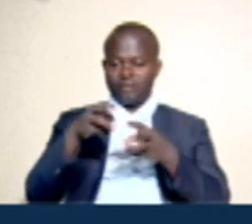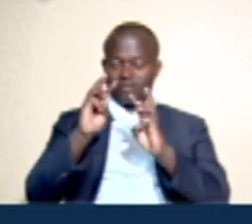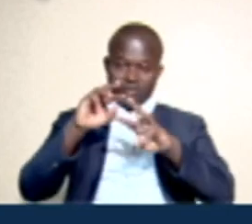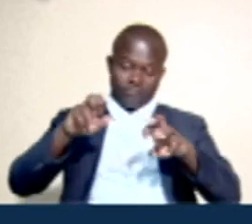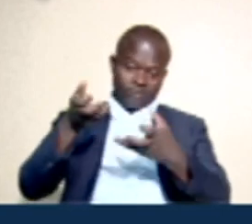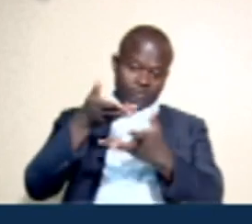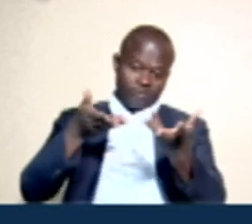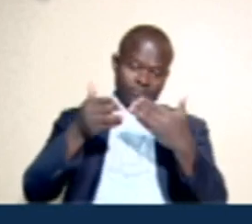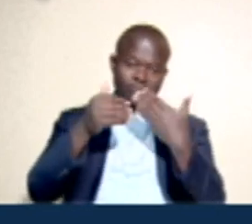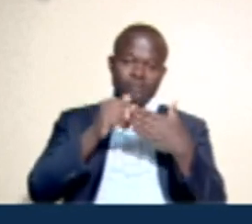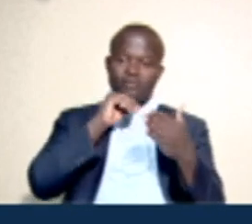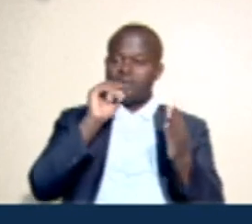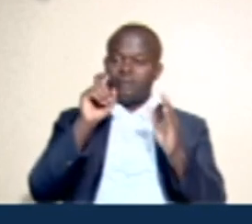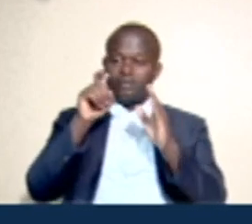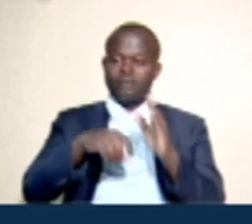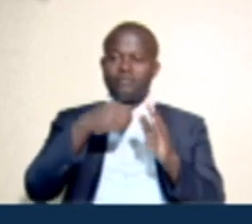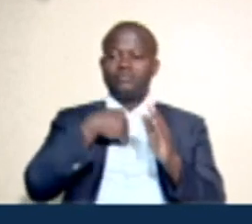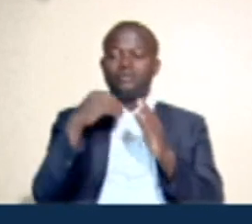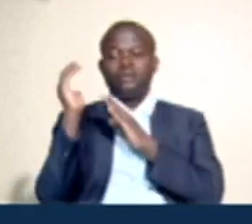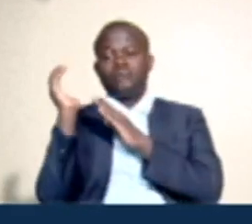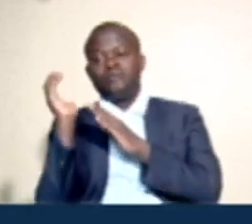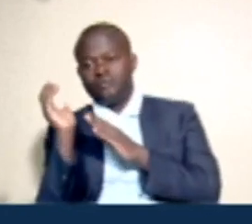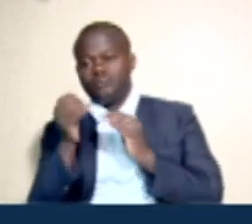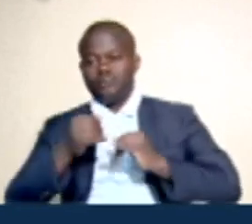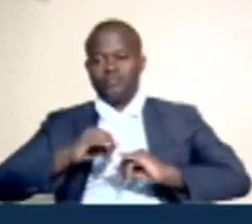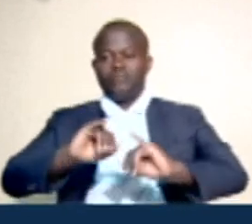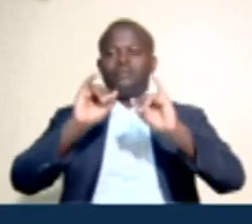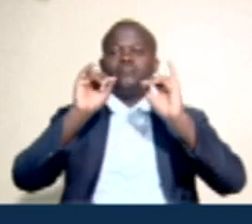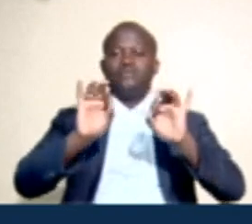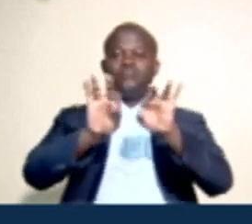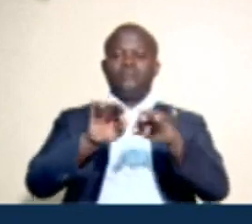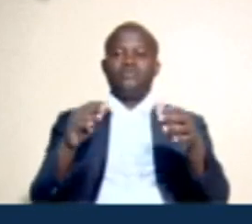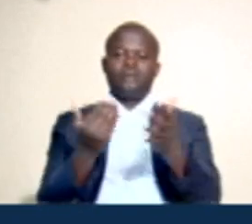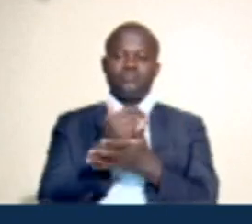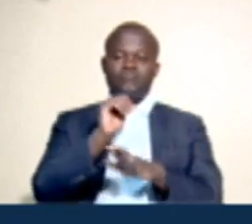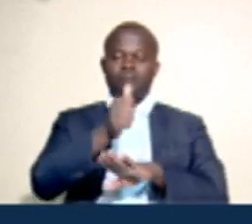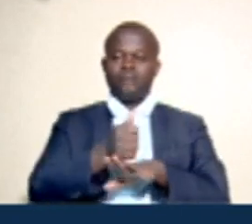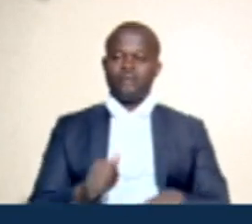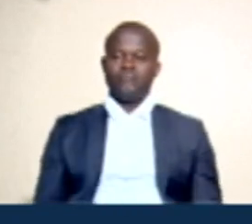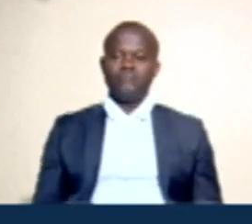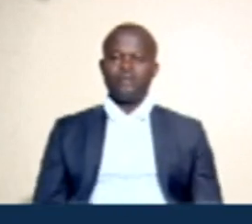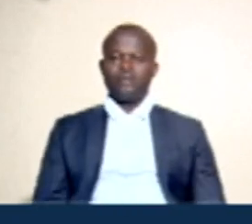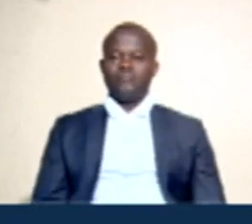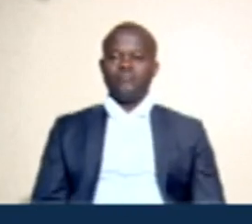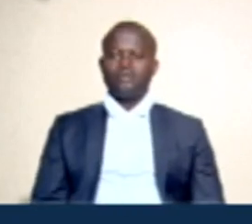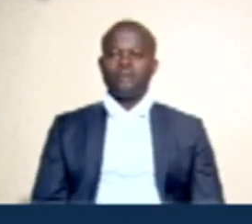bisuzumwa, bityo ko ntawe ukwiye kugira urwitwazo mu gushyira mu bikorwa ibiciro bishya byashyizweho. Hari n'abashobora gushaka